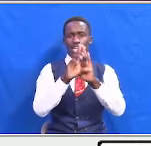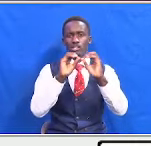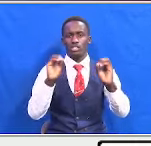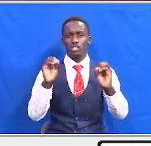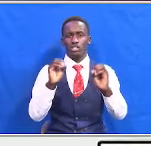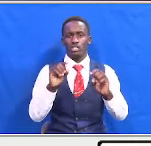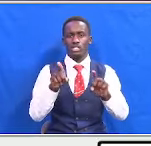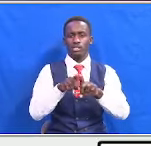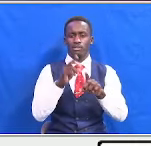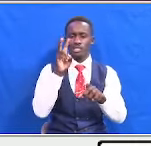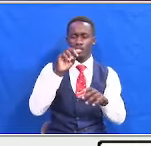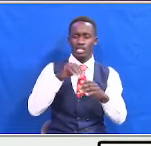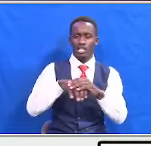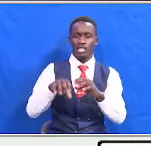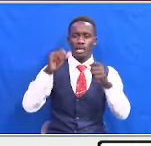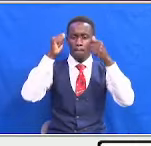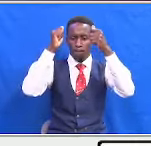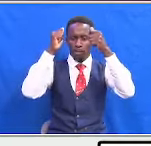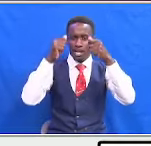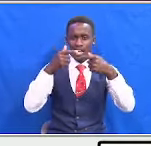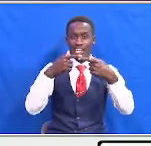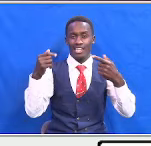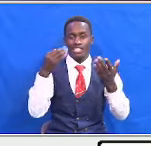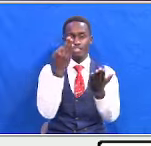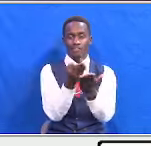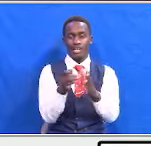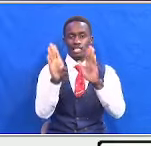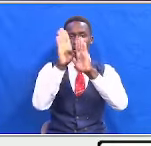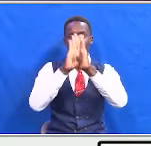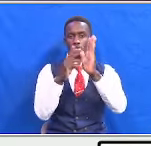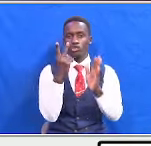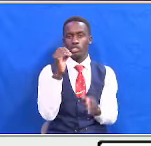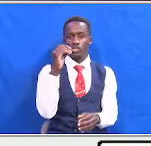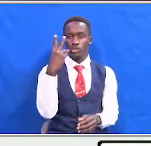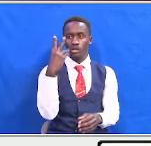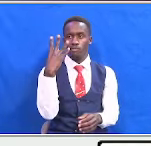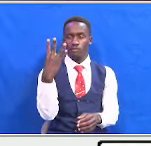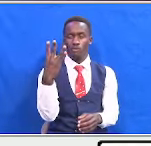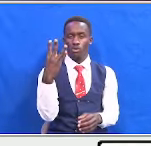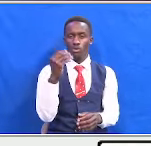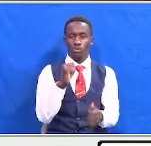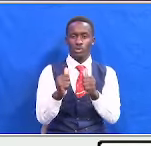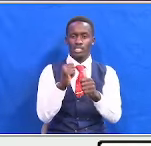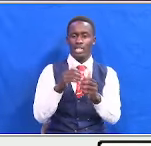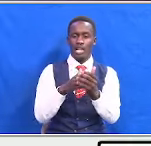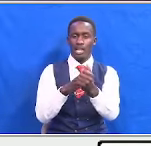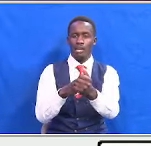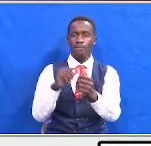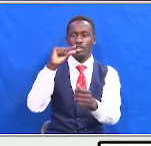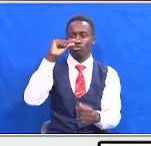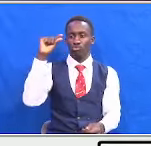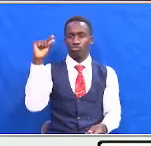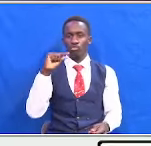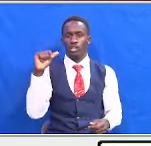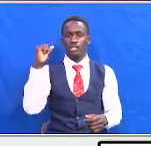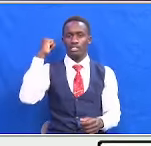ilivyoshuhudiwa katika maandamano ya kupinga mswada wa fedha wa mwaka 2024 yaliyoongozwa na vijana wa kizazi